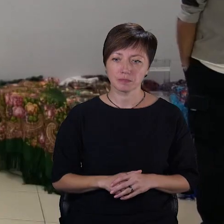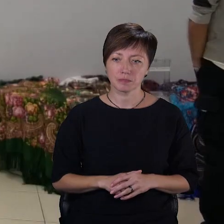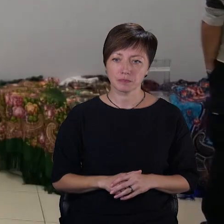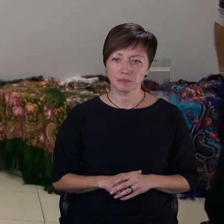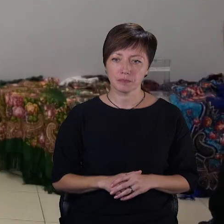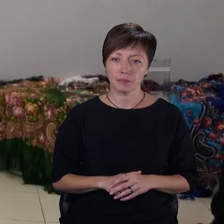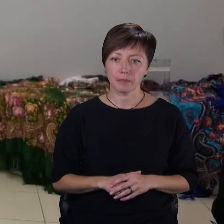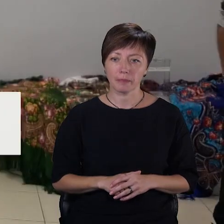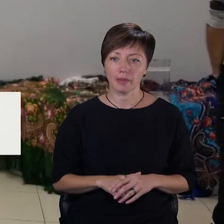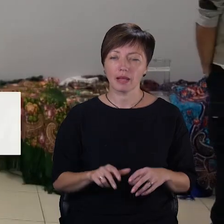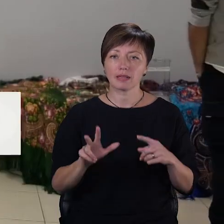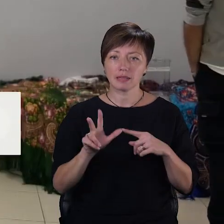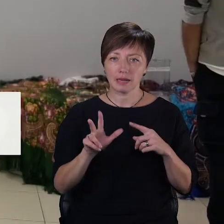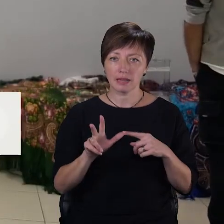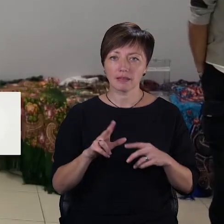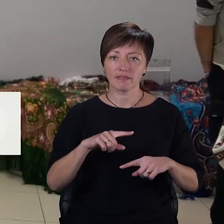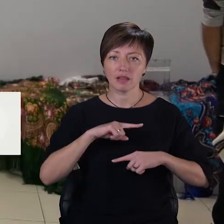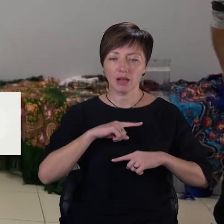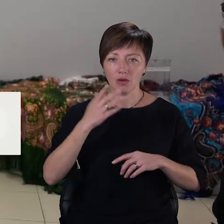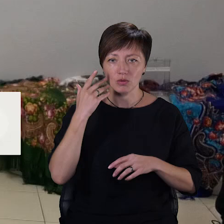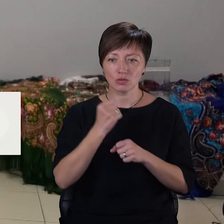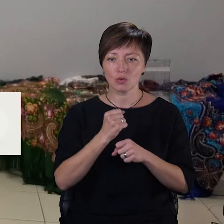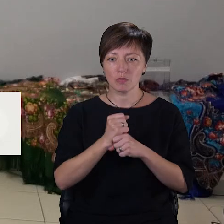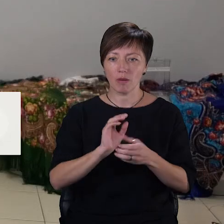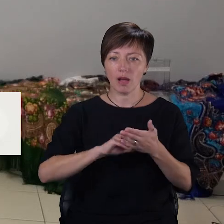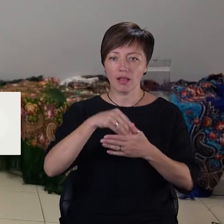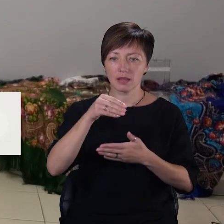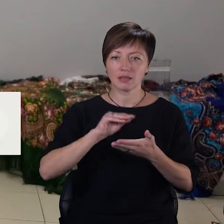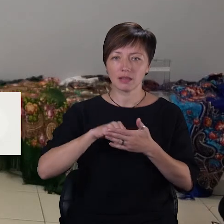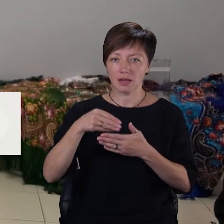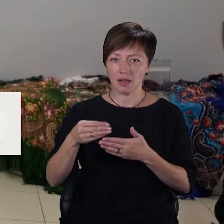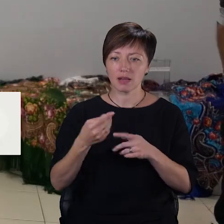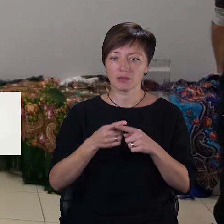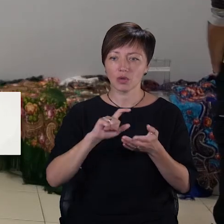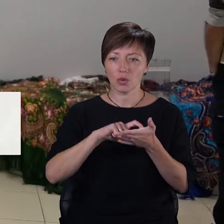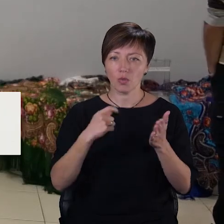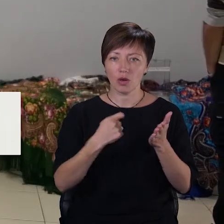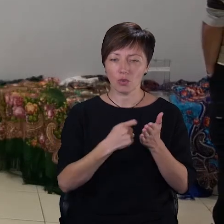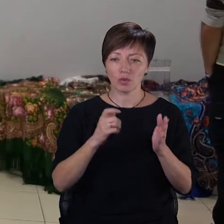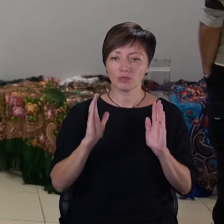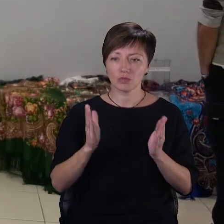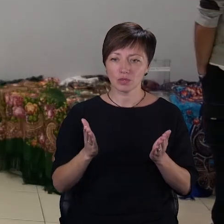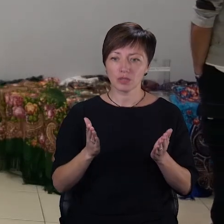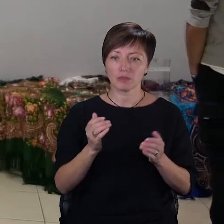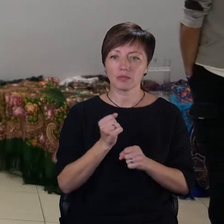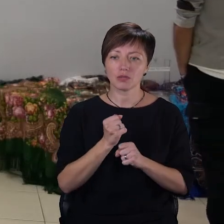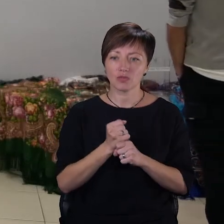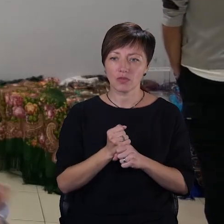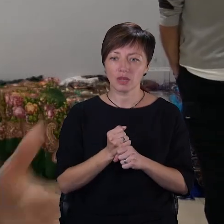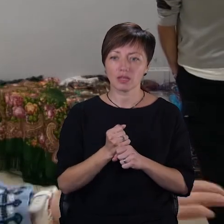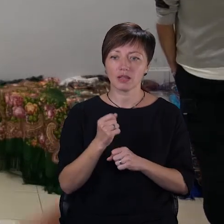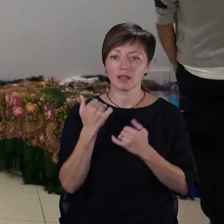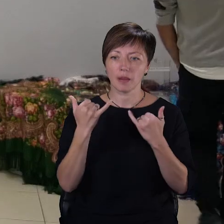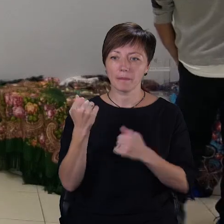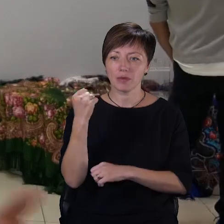А третя вже така фінальна буде, це коли ми зробимо календар, і вже календар з цими QR-кодами буде працювати вже на